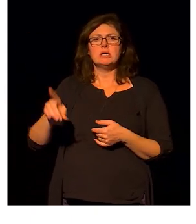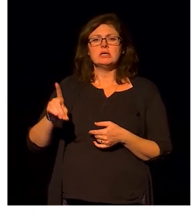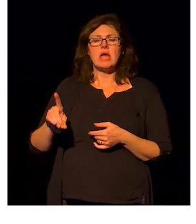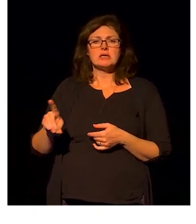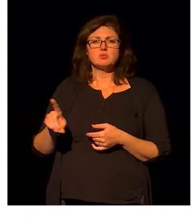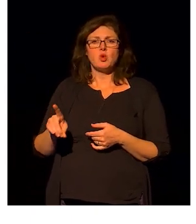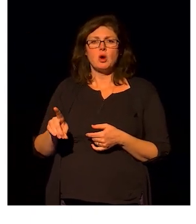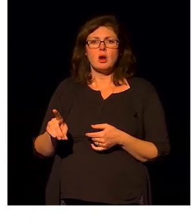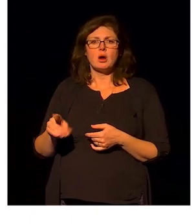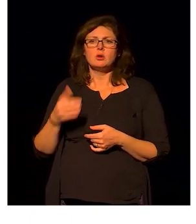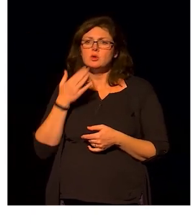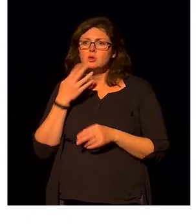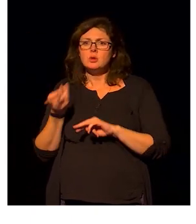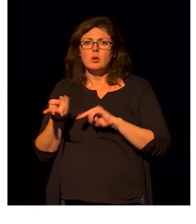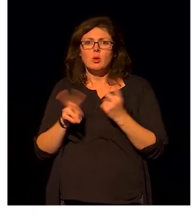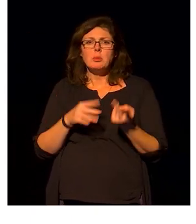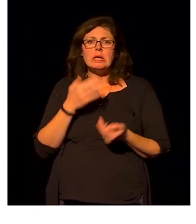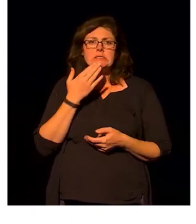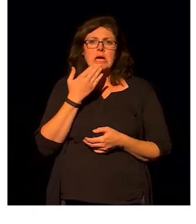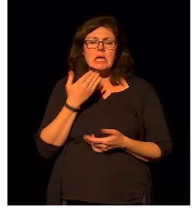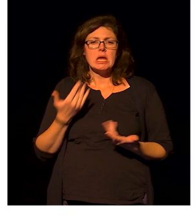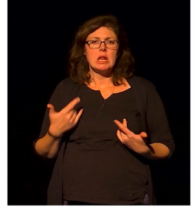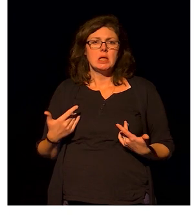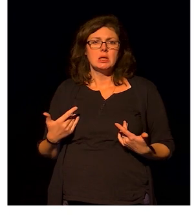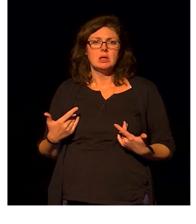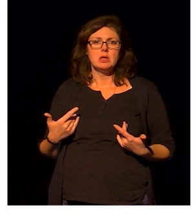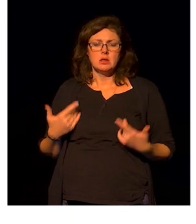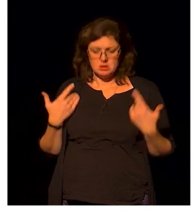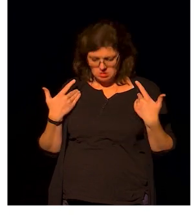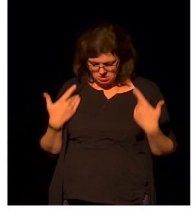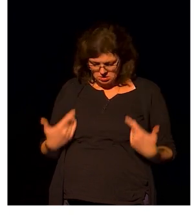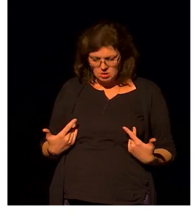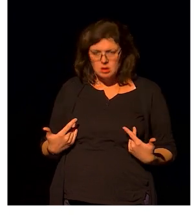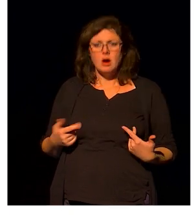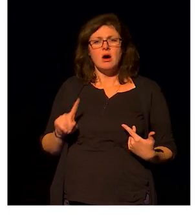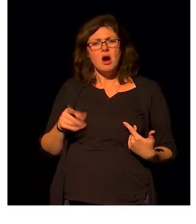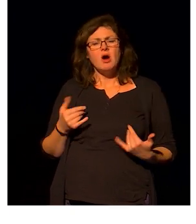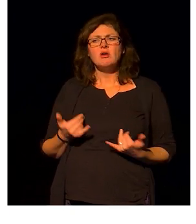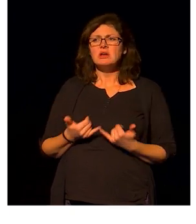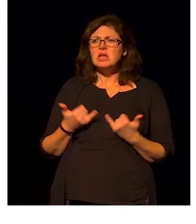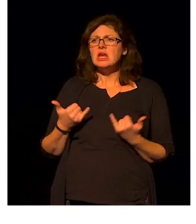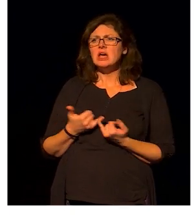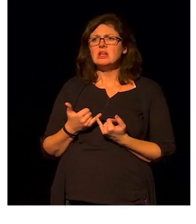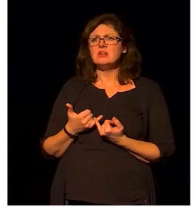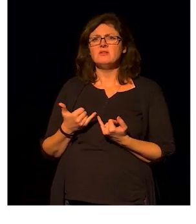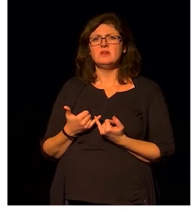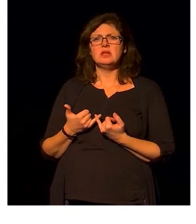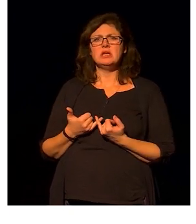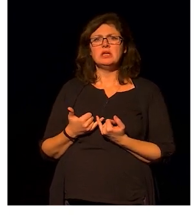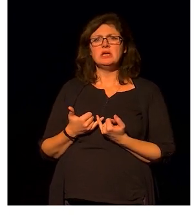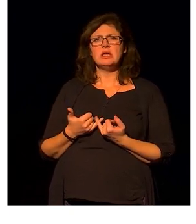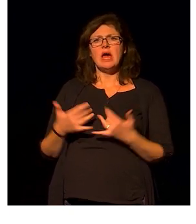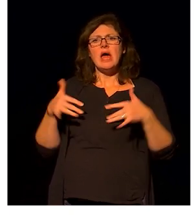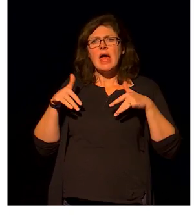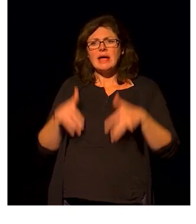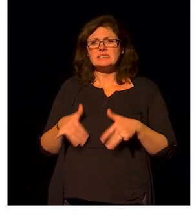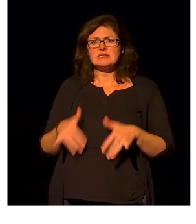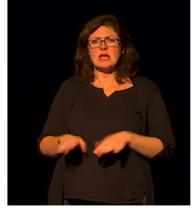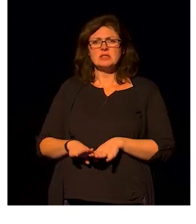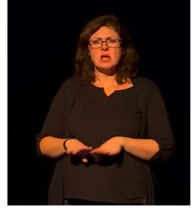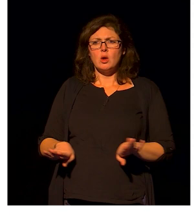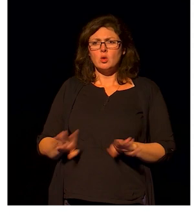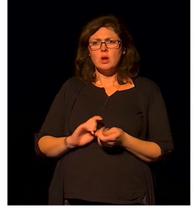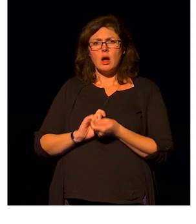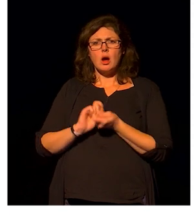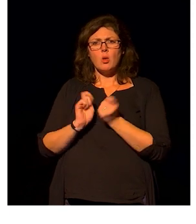Israeli geworden bin, ändert sich ja im gewissen Sinne auch eine existenzielle Grundlage. Damit